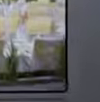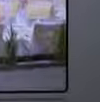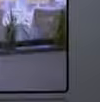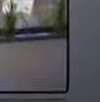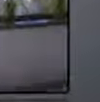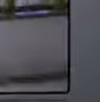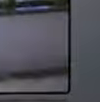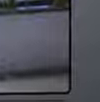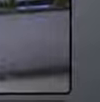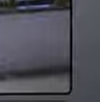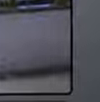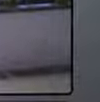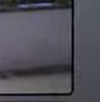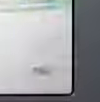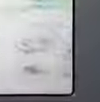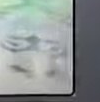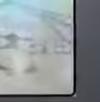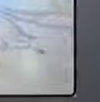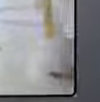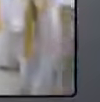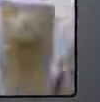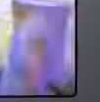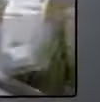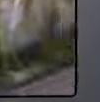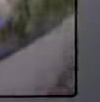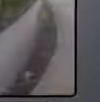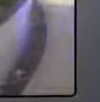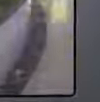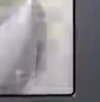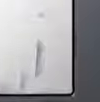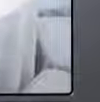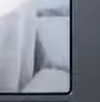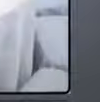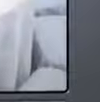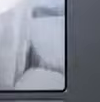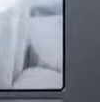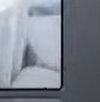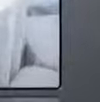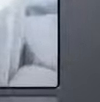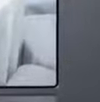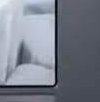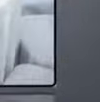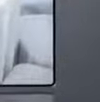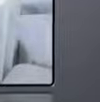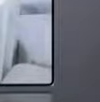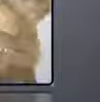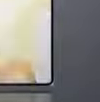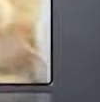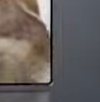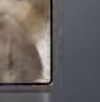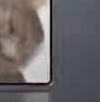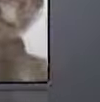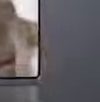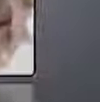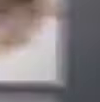Бір мекен бар шаңырақ деп аталған сұлу сырдың сәнменен жасанған дастарханы ас мәзірі тым бөлек,